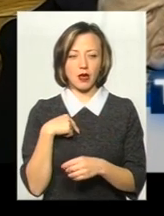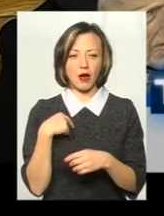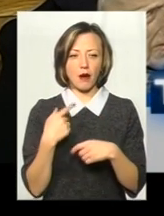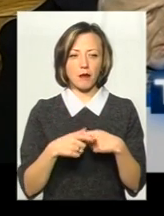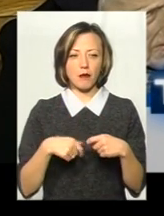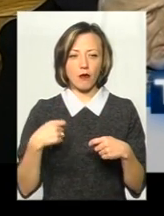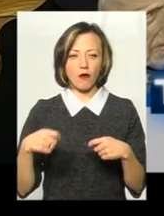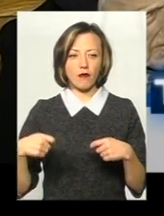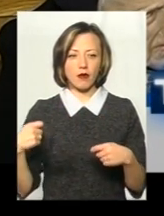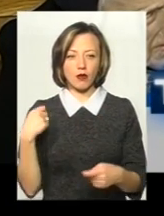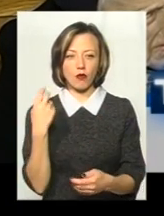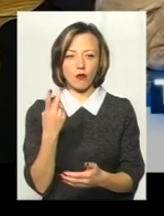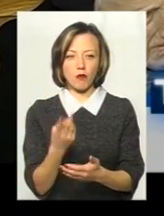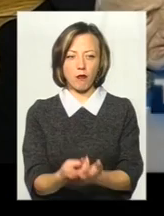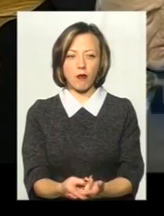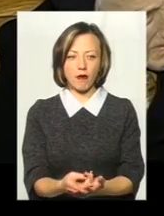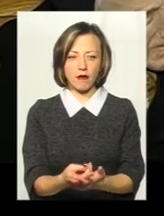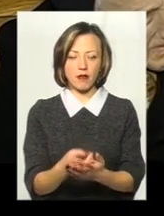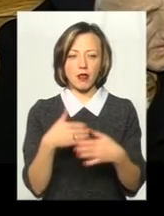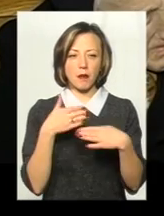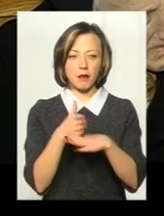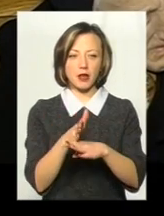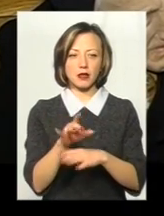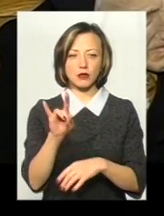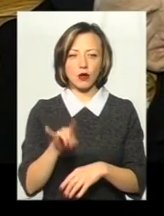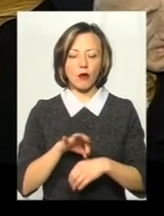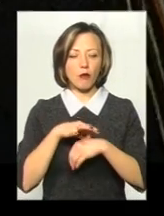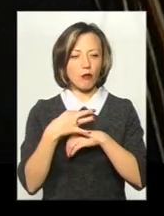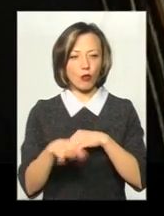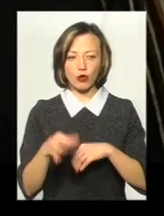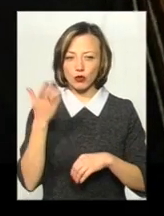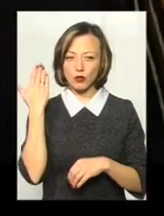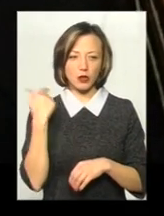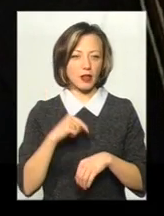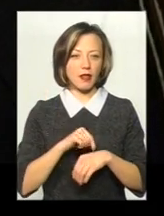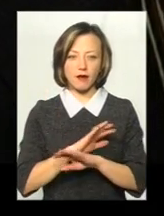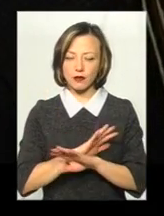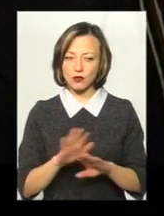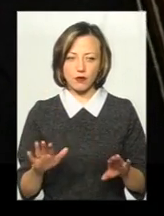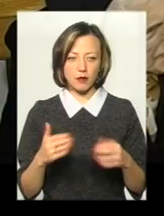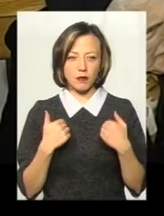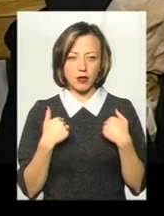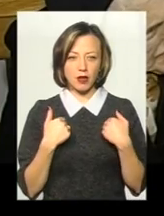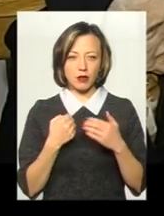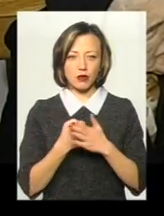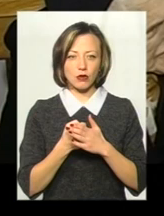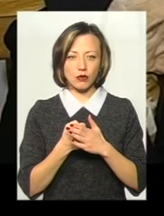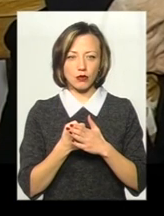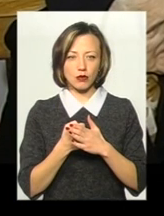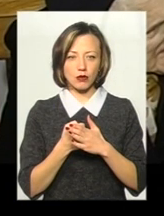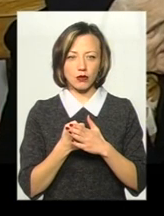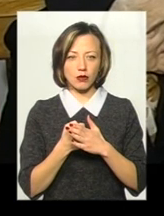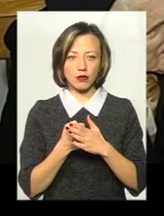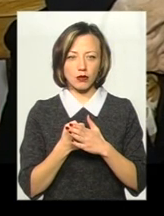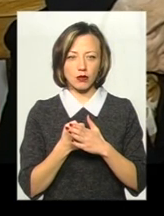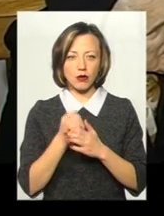я повільно впав на підлогу, на бите скло. Болю тоді не відчувалося. Мене до бабці